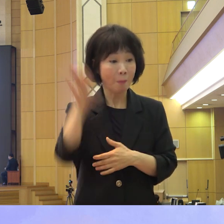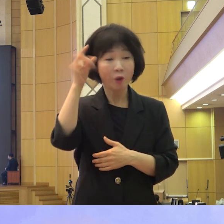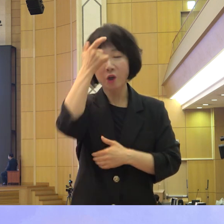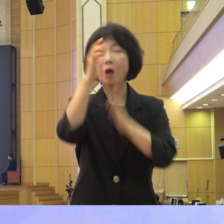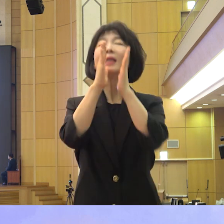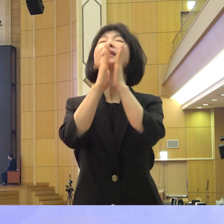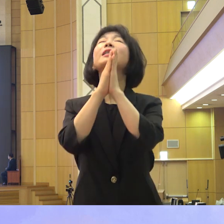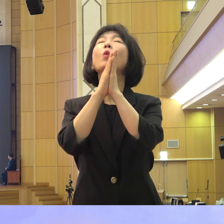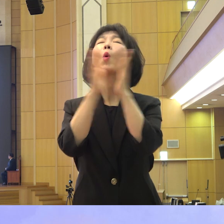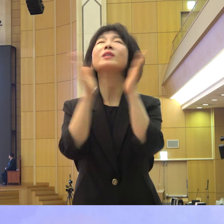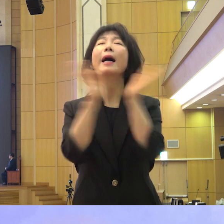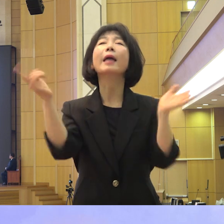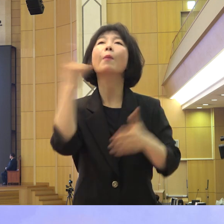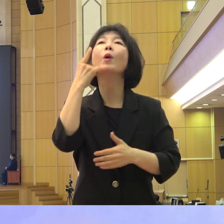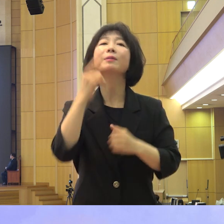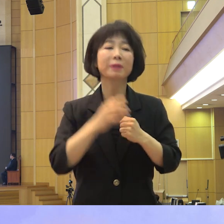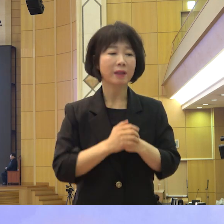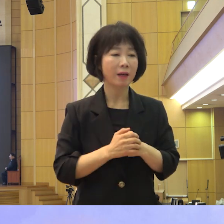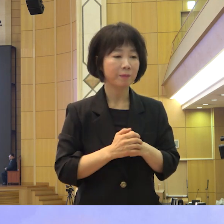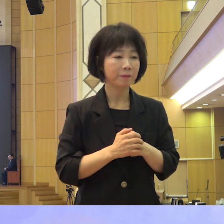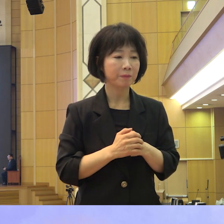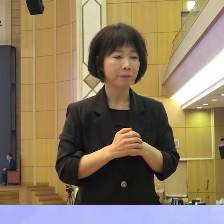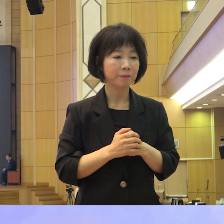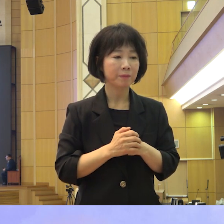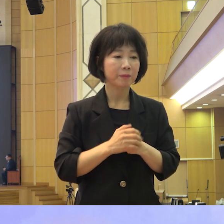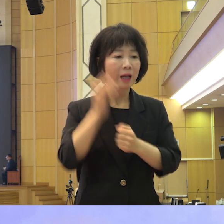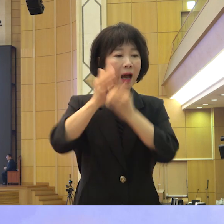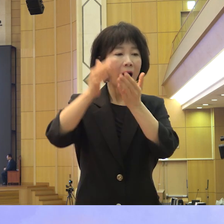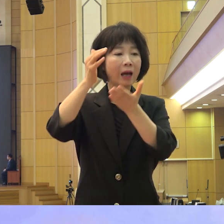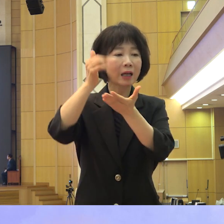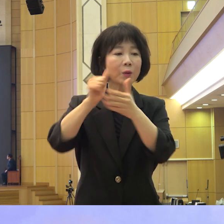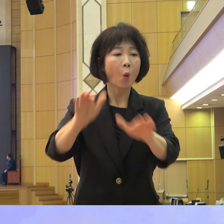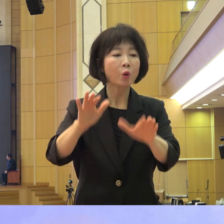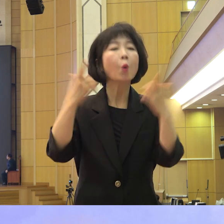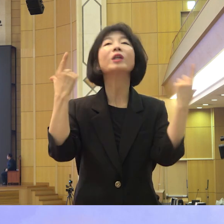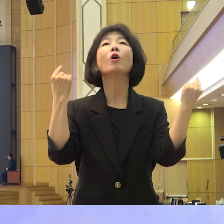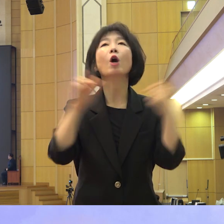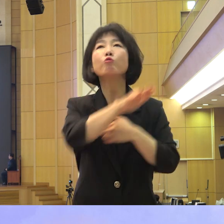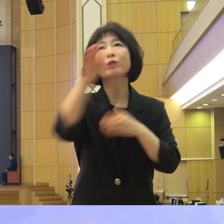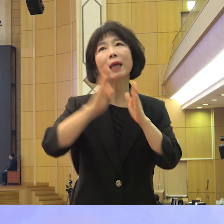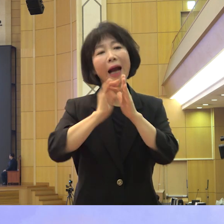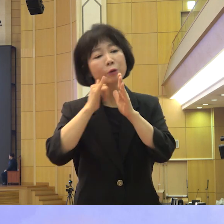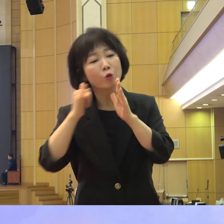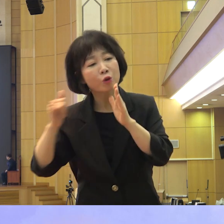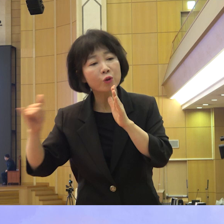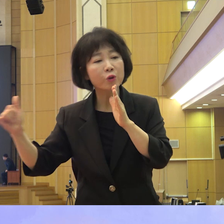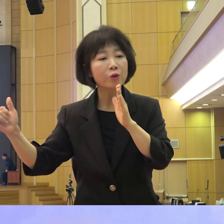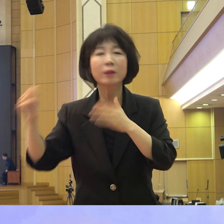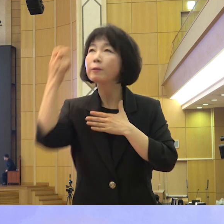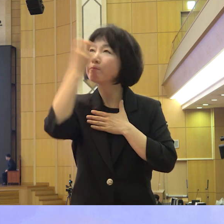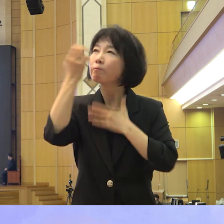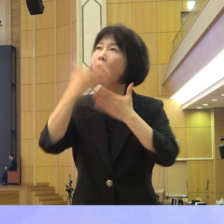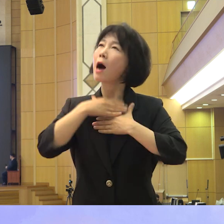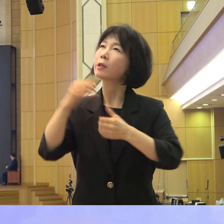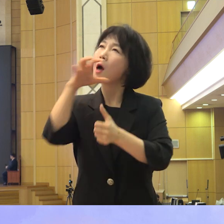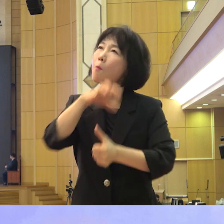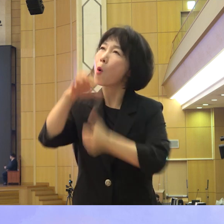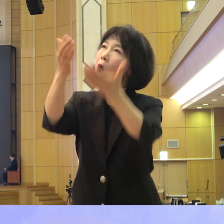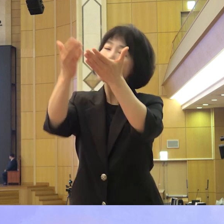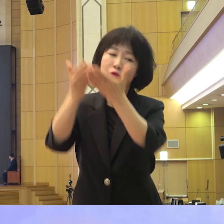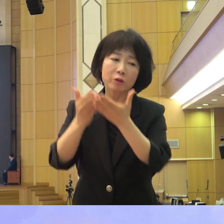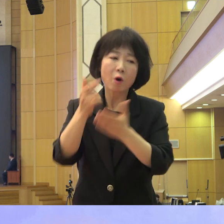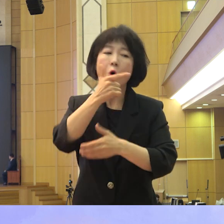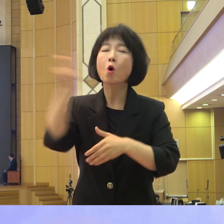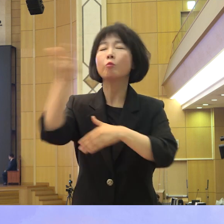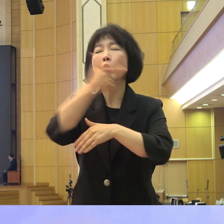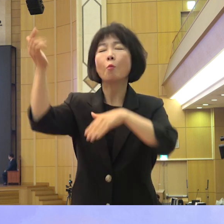기도로 시작하시겠습니다. 네. 하나님, 오늘도 이렇게 우리 가족 안전하게 지켜주신 것 정말